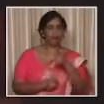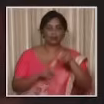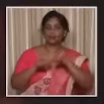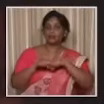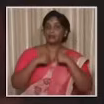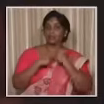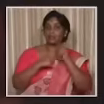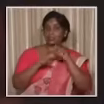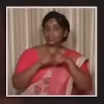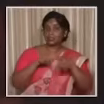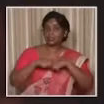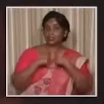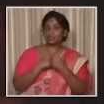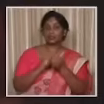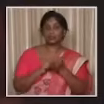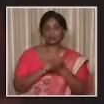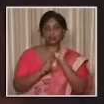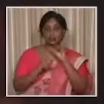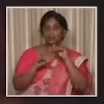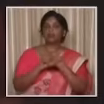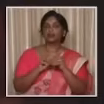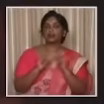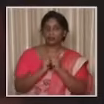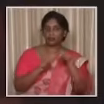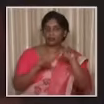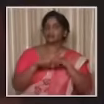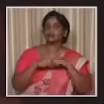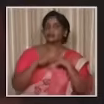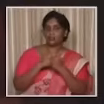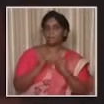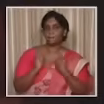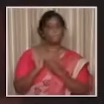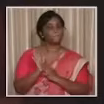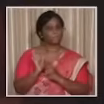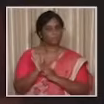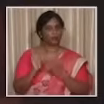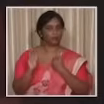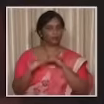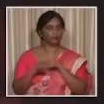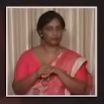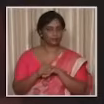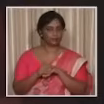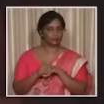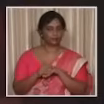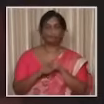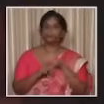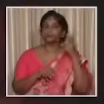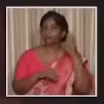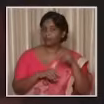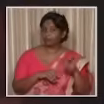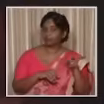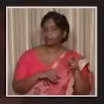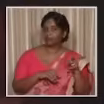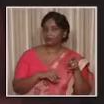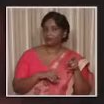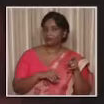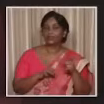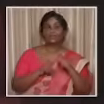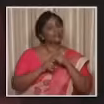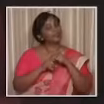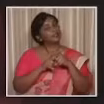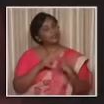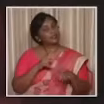සංසදයේ සභාපතිතුමා හැටියට කටයුතු කරනවා මමත් ඒ සංසදයේ සමාජිකයෙක් හැටියට කටයුතු කරනවා නිසා